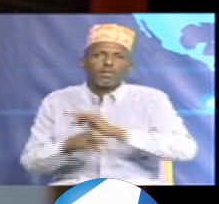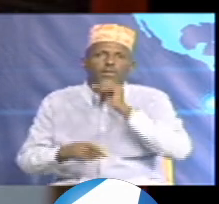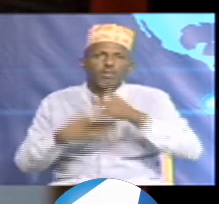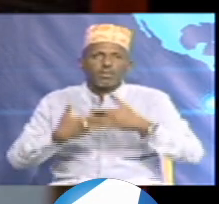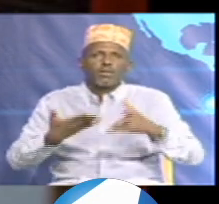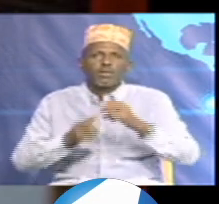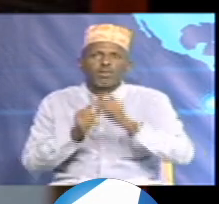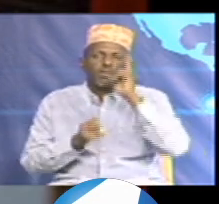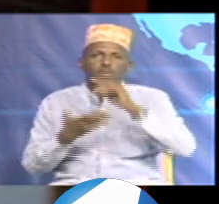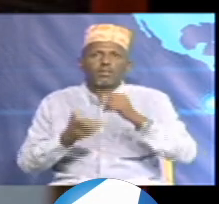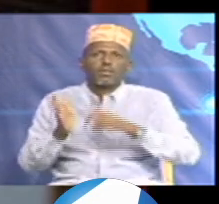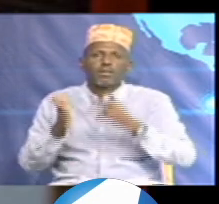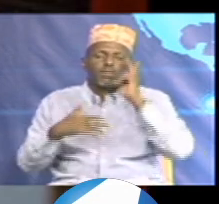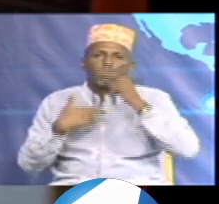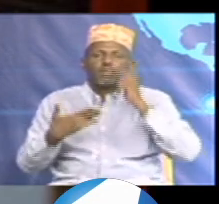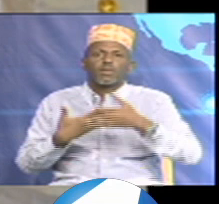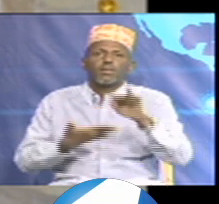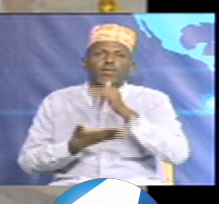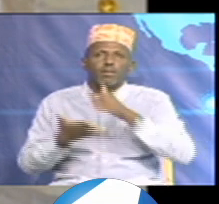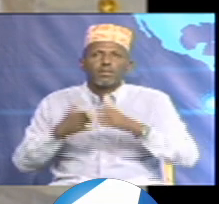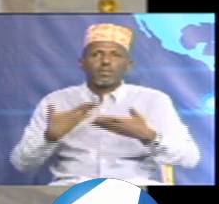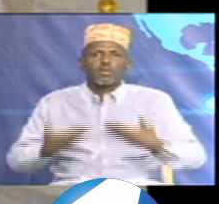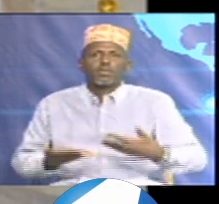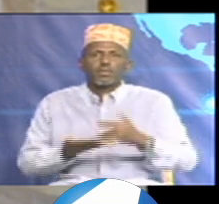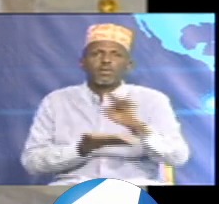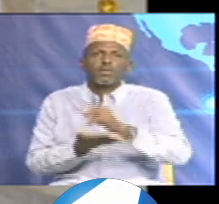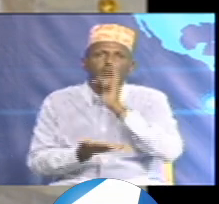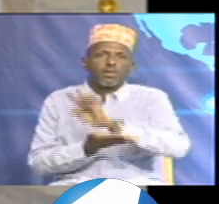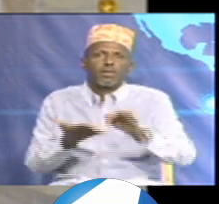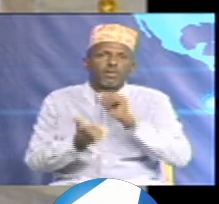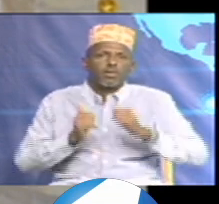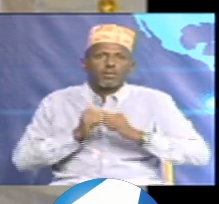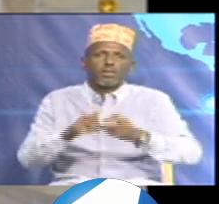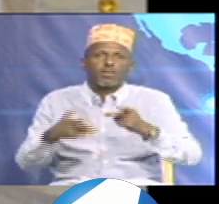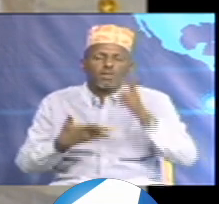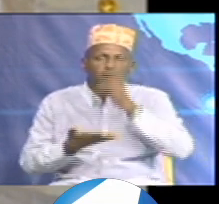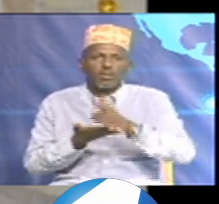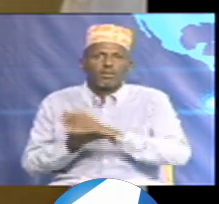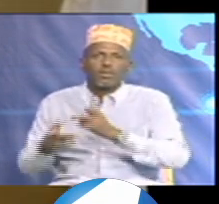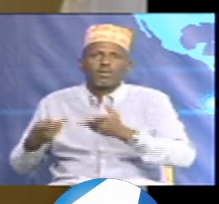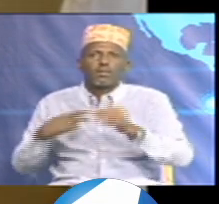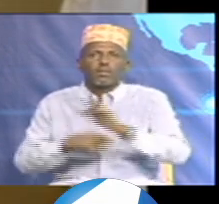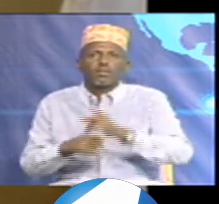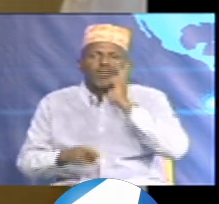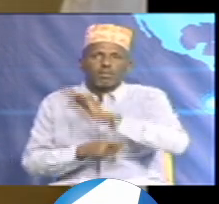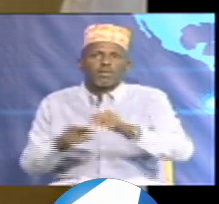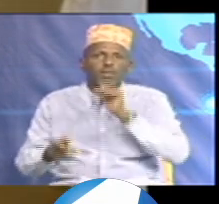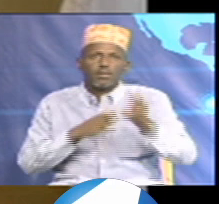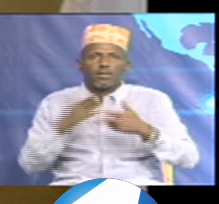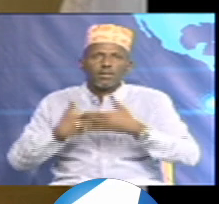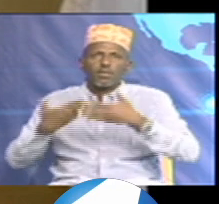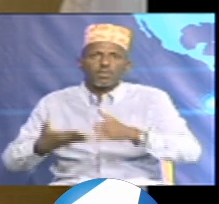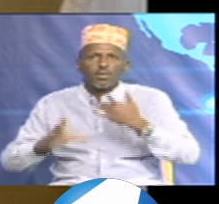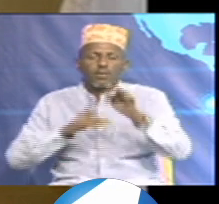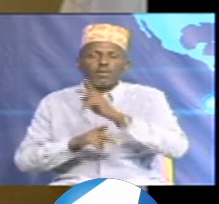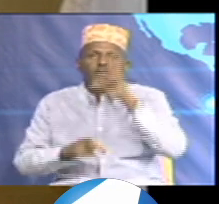du 12 au 16 février. Organisé cette année sous le slogan « Ensemble pour la paix », l'exercice maritime multinational a été